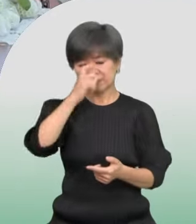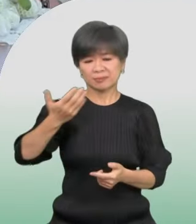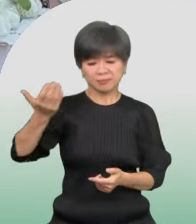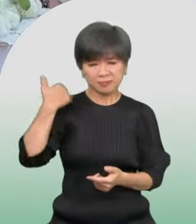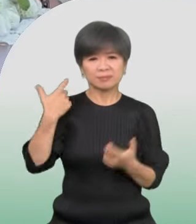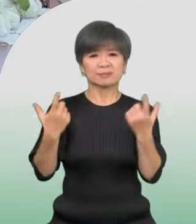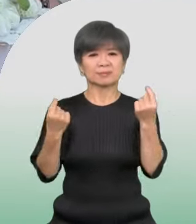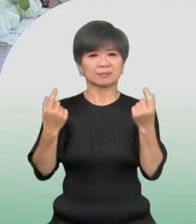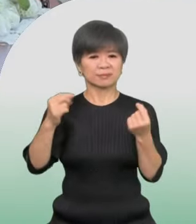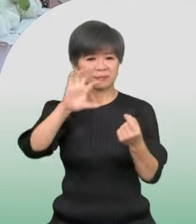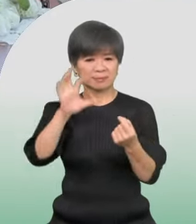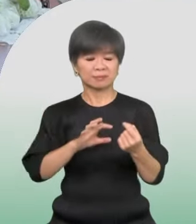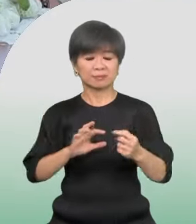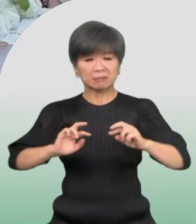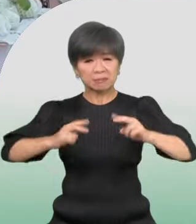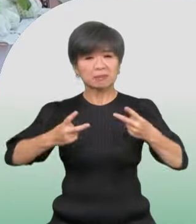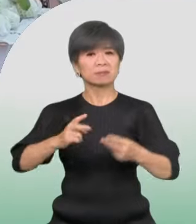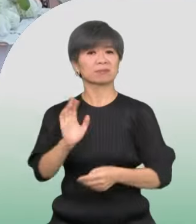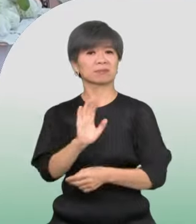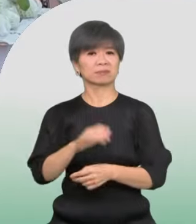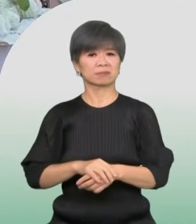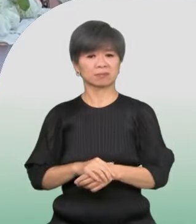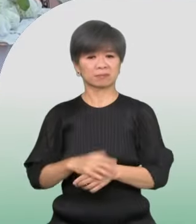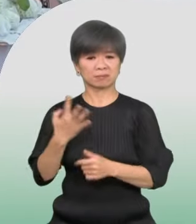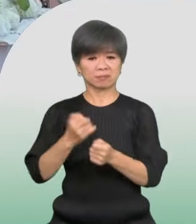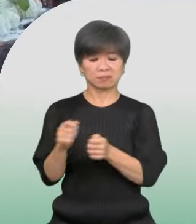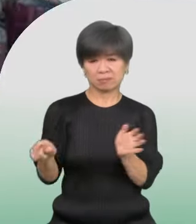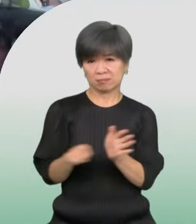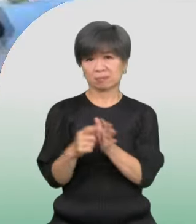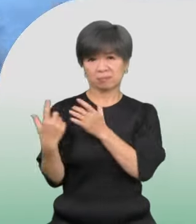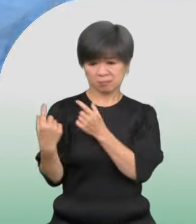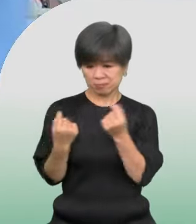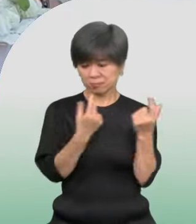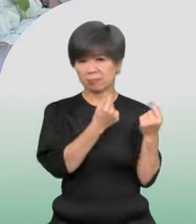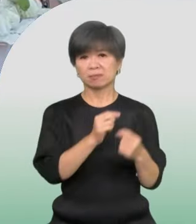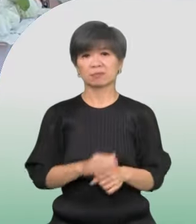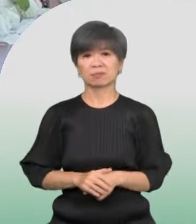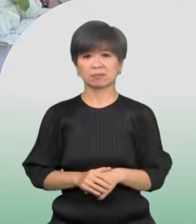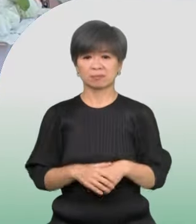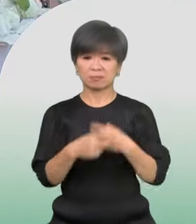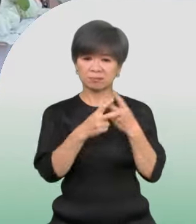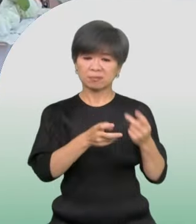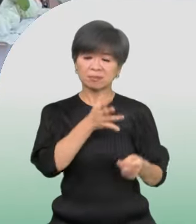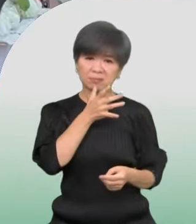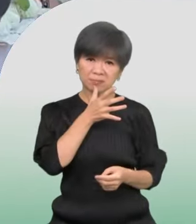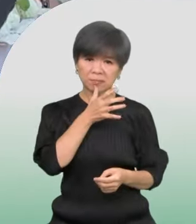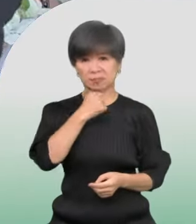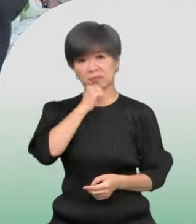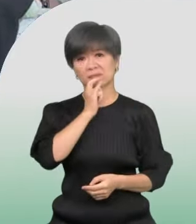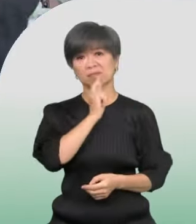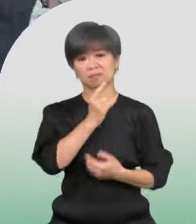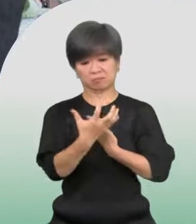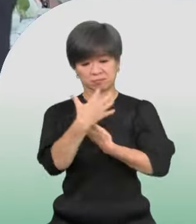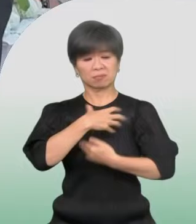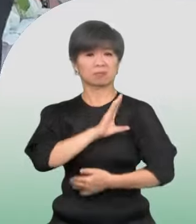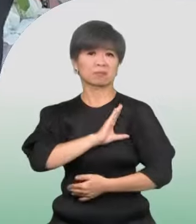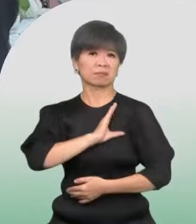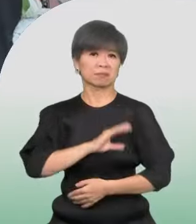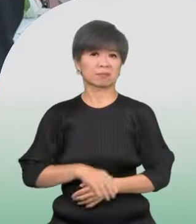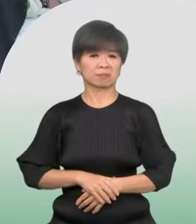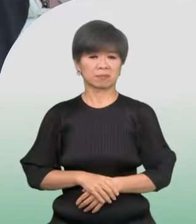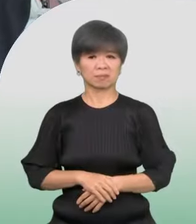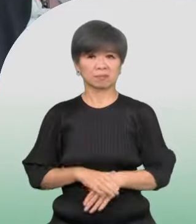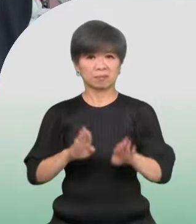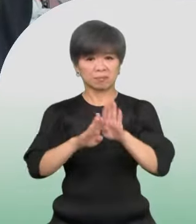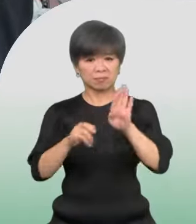央莫来改变，按多年来哈，就系咁样嘅。客家话也系台语，闽南